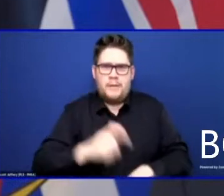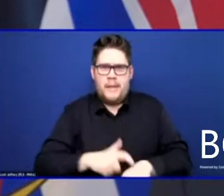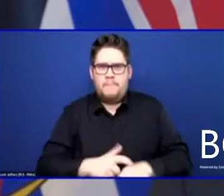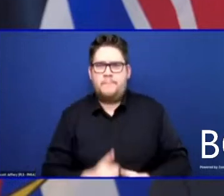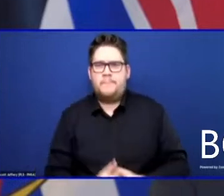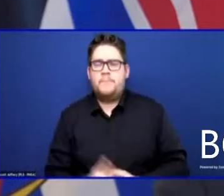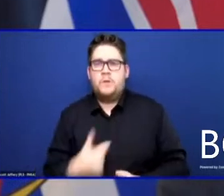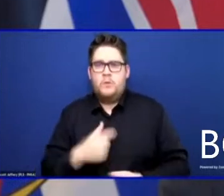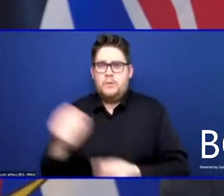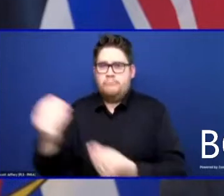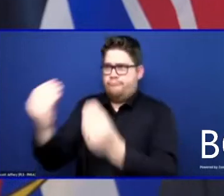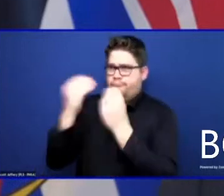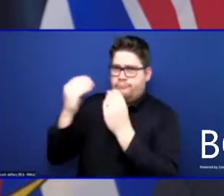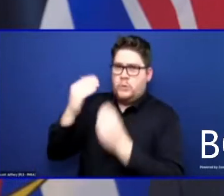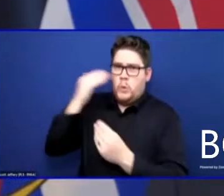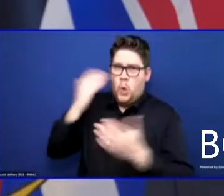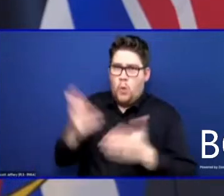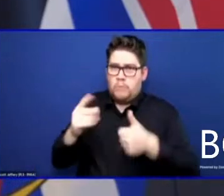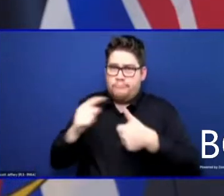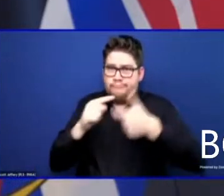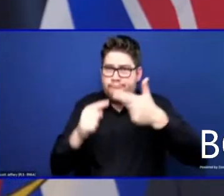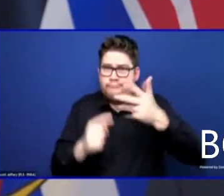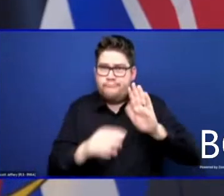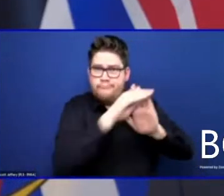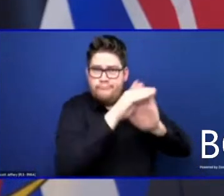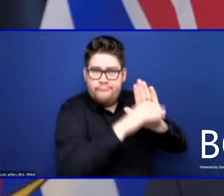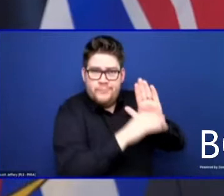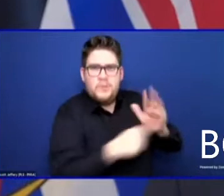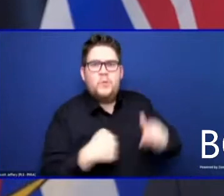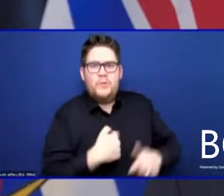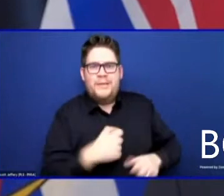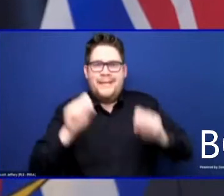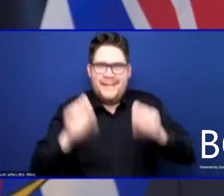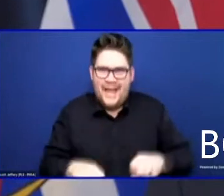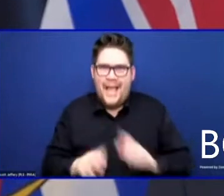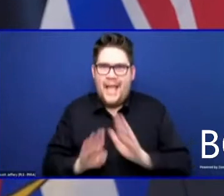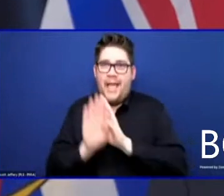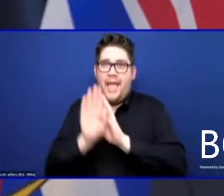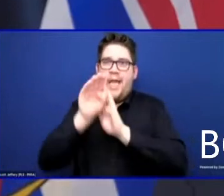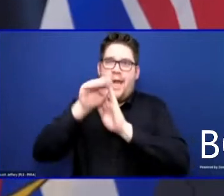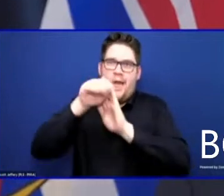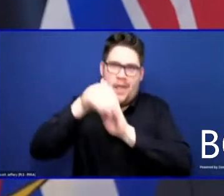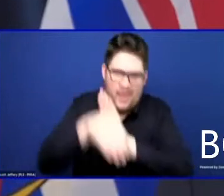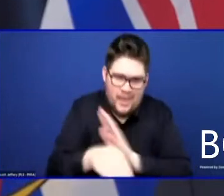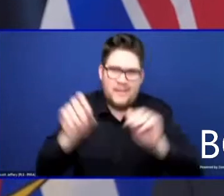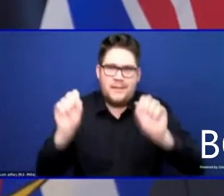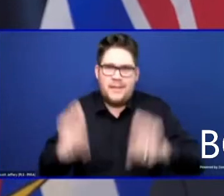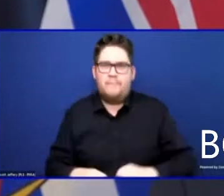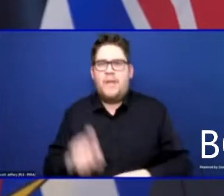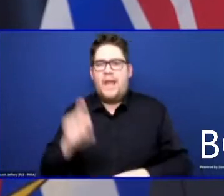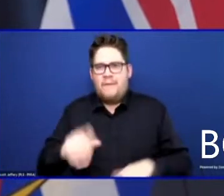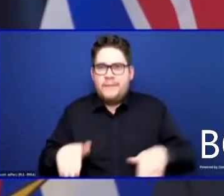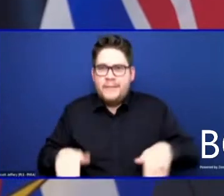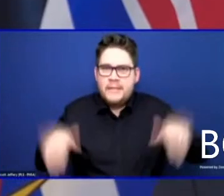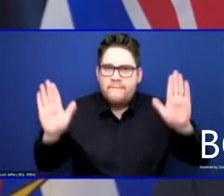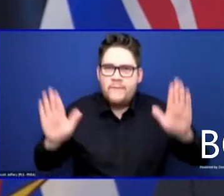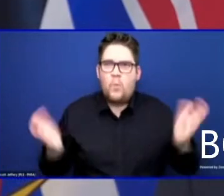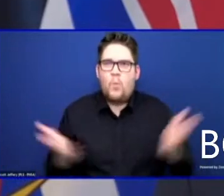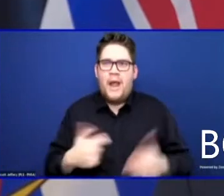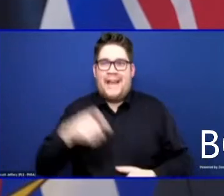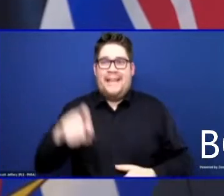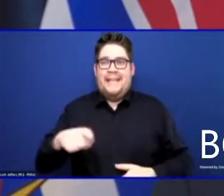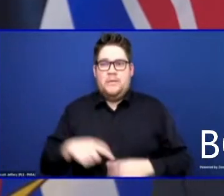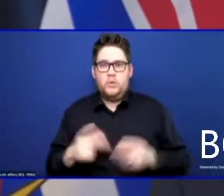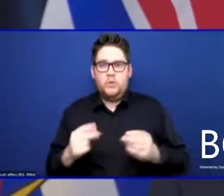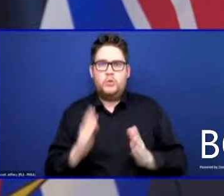术 do， 我 what 们 we 也 know 是 it 知道哪 takes 些 to 行之 stop 有 the 效 spread. 哪些无效，所 Aujourd'hui, 以我 nous 们 avons 也是希望大家能够行 100 动起 nouveaux 来 cas。qui ont